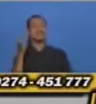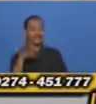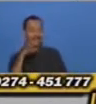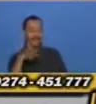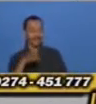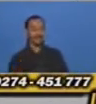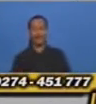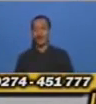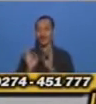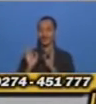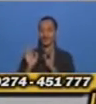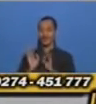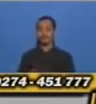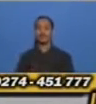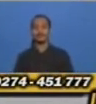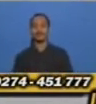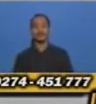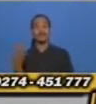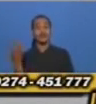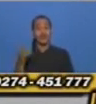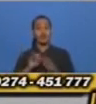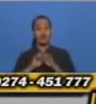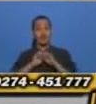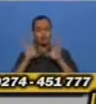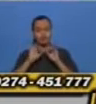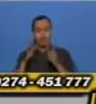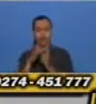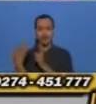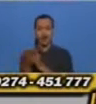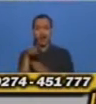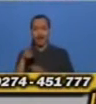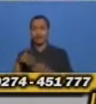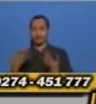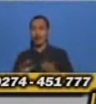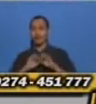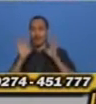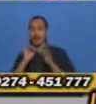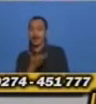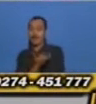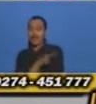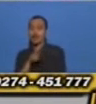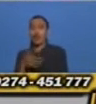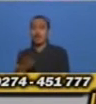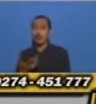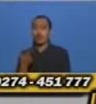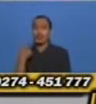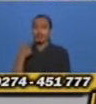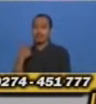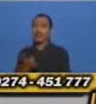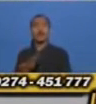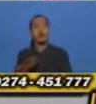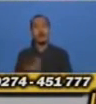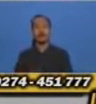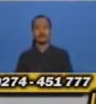Oke, tadi sudah disampaikan kembali ke masyarakat apa itu vaksin, kemudian pentingnya apa sih di kondisi pandemi saat ini gitu. Nah, sekarang bagi masyarakat